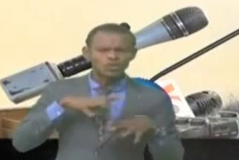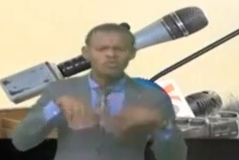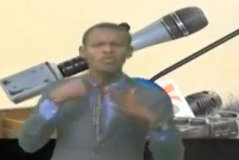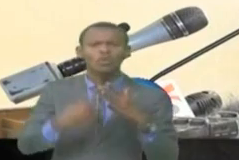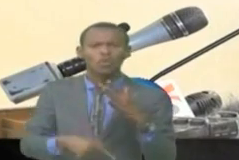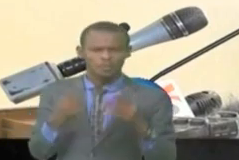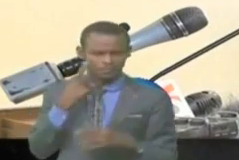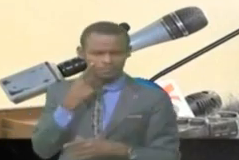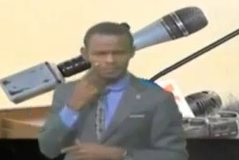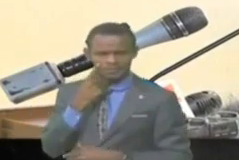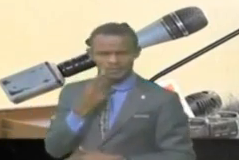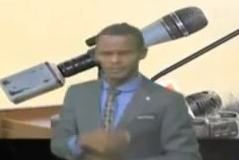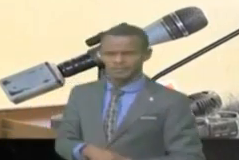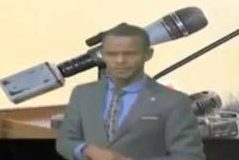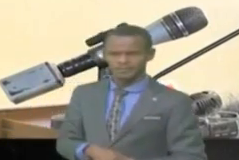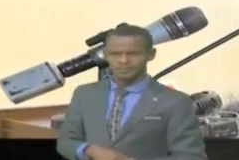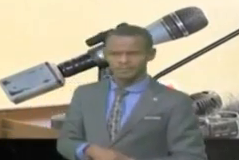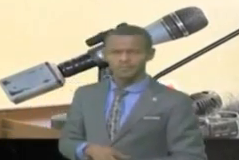d'être un investissement